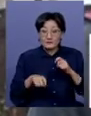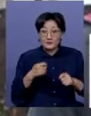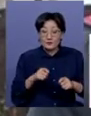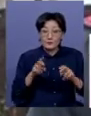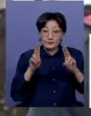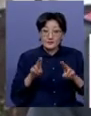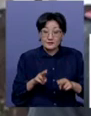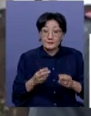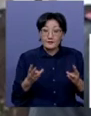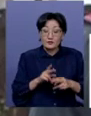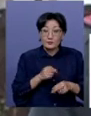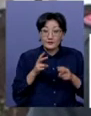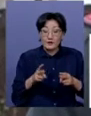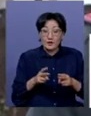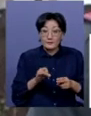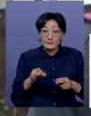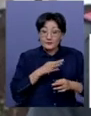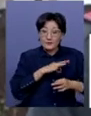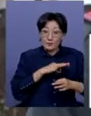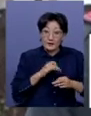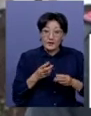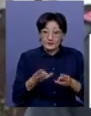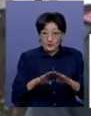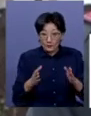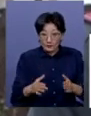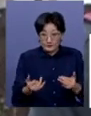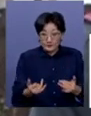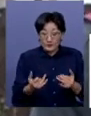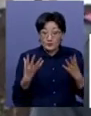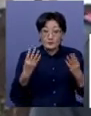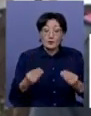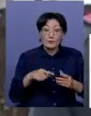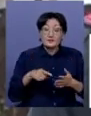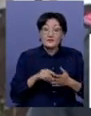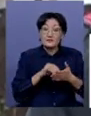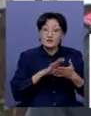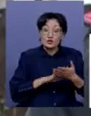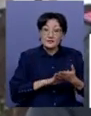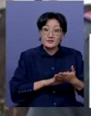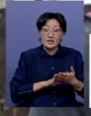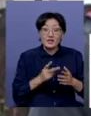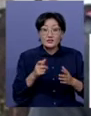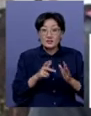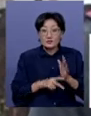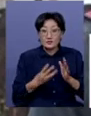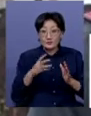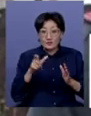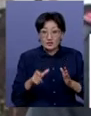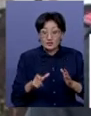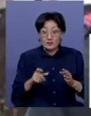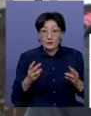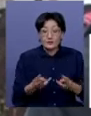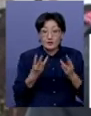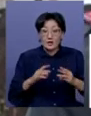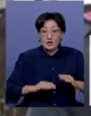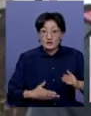правил пожарной безопасности при эксплуатации отопительной печи. На сегодняшний день у нас вот по городу зарегистрировано 384 пожара, а